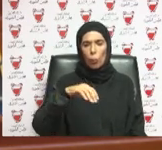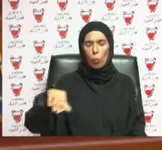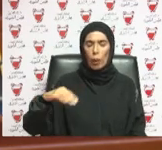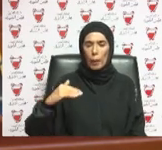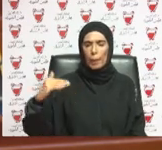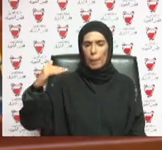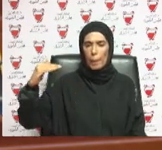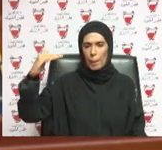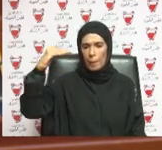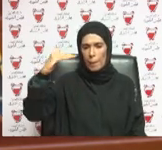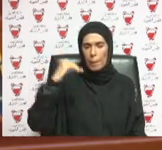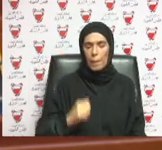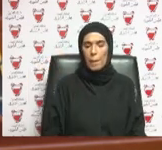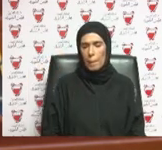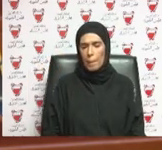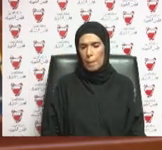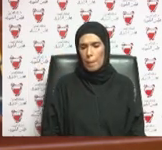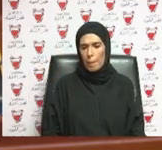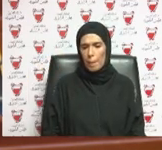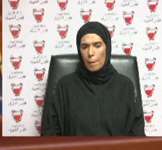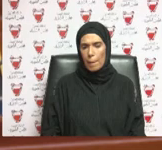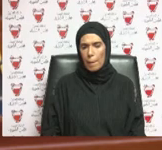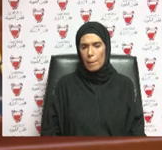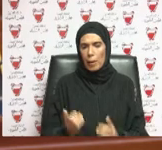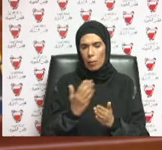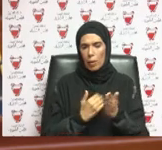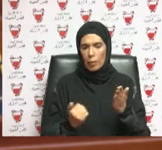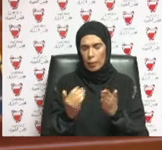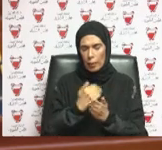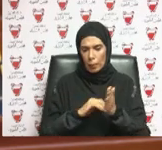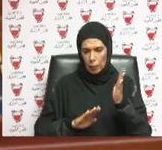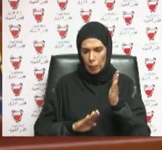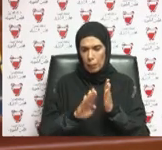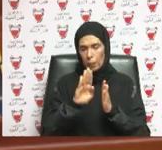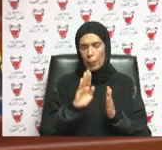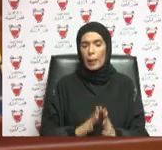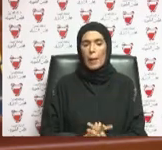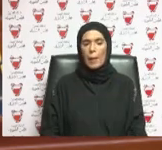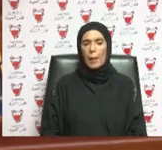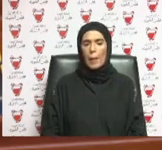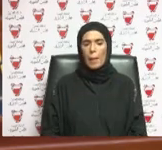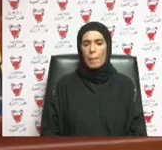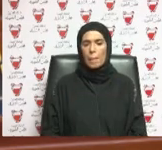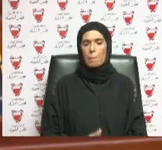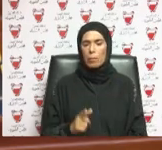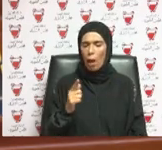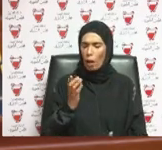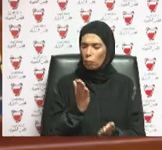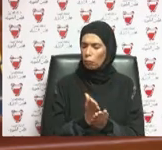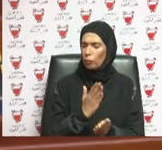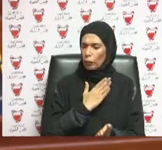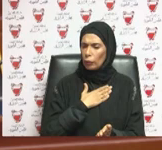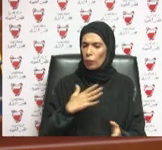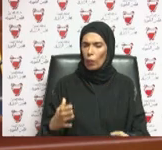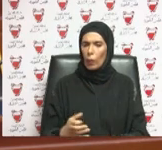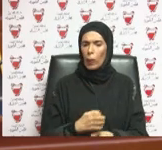من حيث التنمية البشرية والتنمية الاقتصادية المستدامة، وبالتالي فله حق علينا أن نحافظ